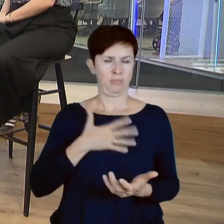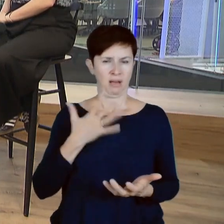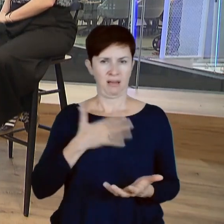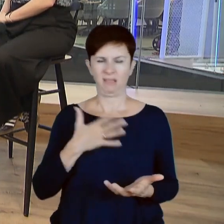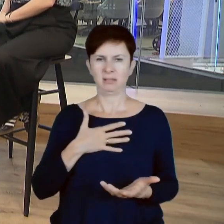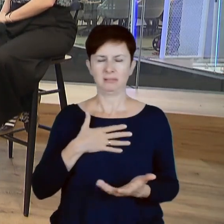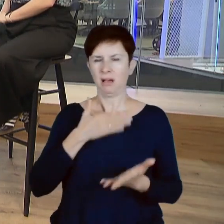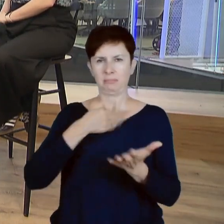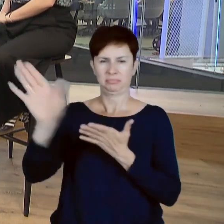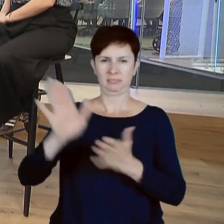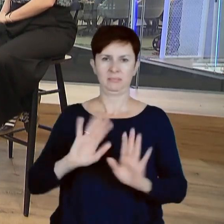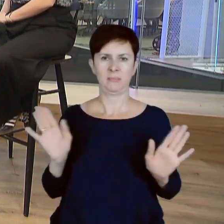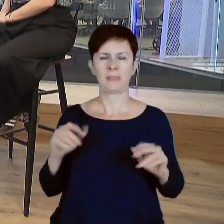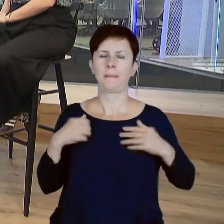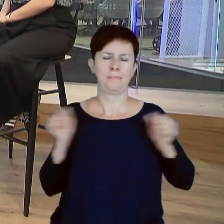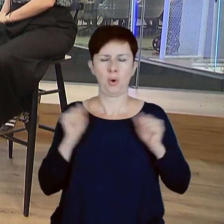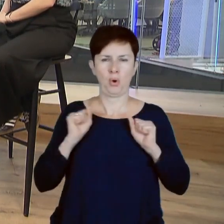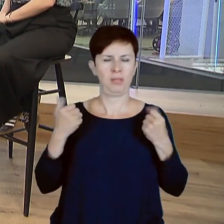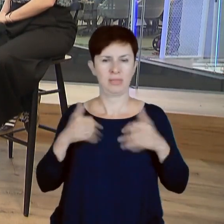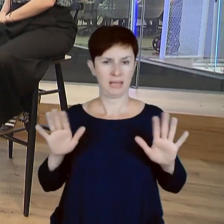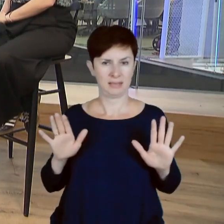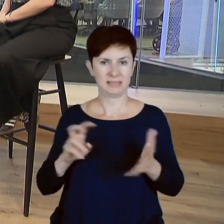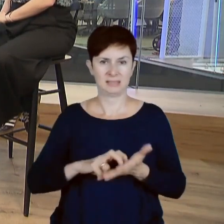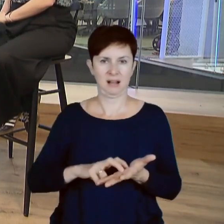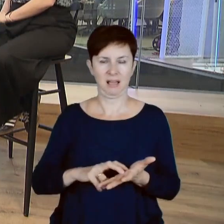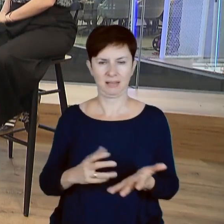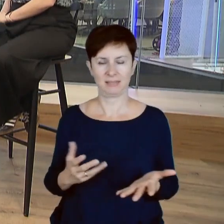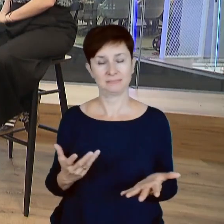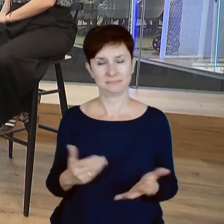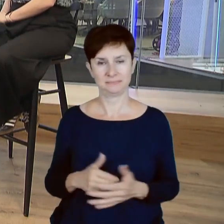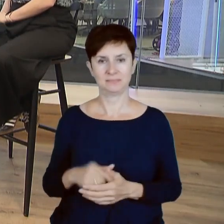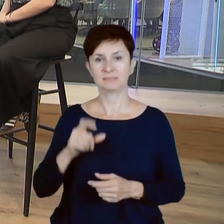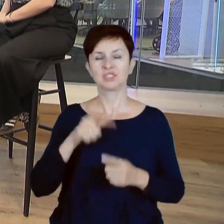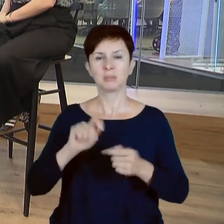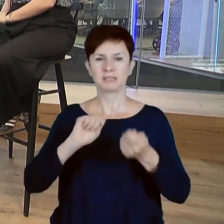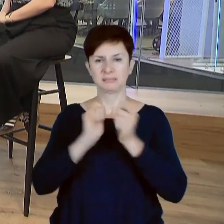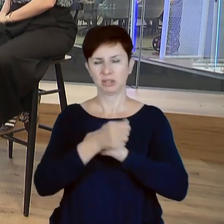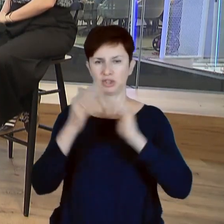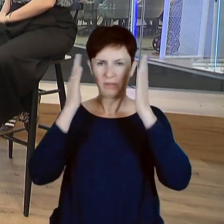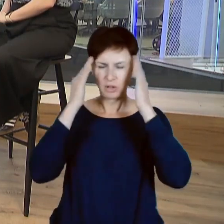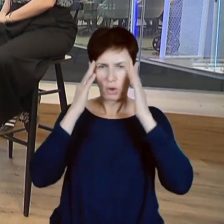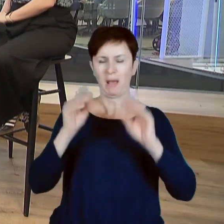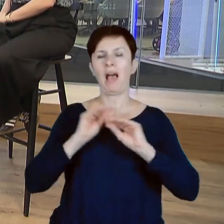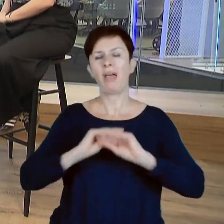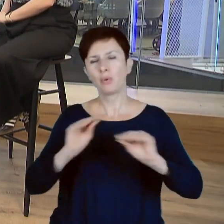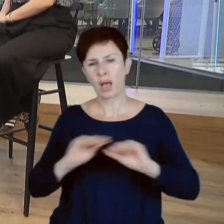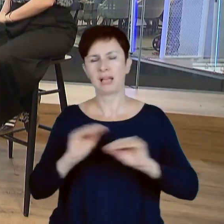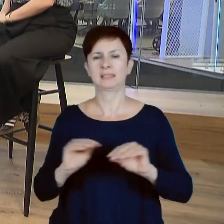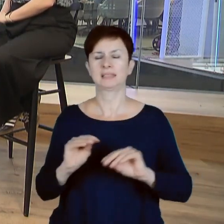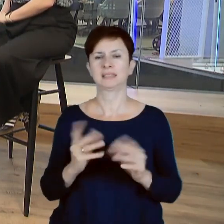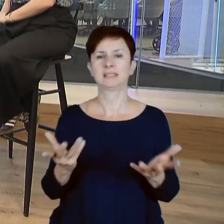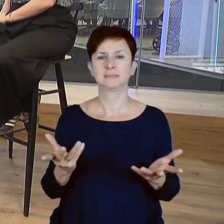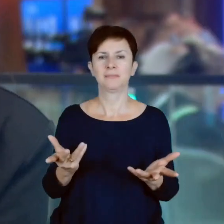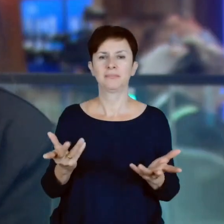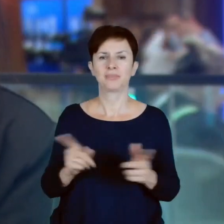prawda? Jest ten strach i się boi, więc to na pewno znowu tutaj ta zmiana świadomości i ta edukacja i to otwarcie się, ale ja zauważam,